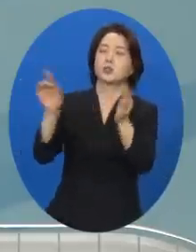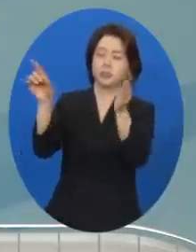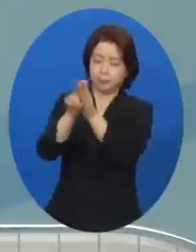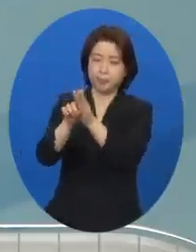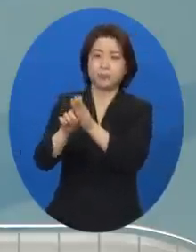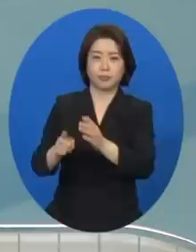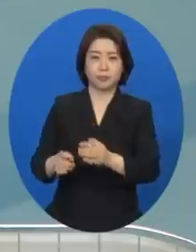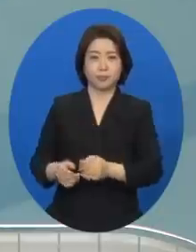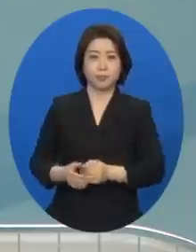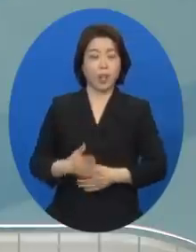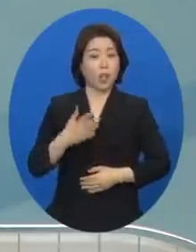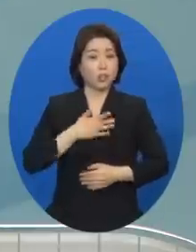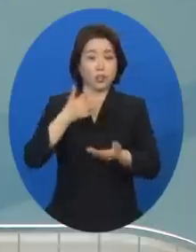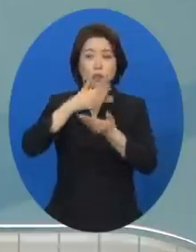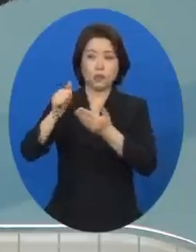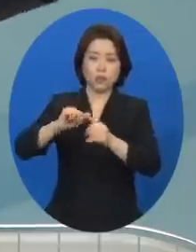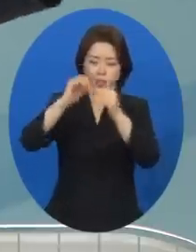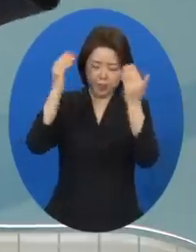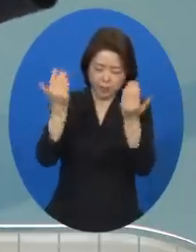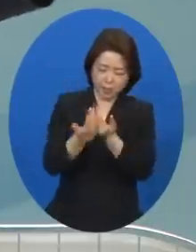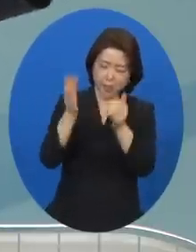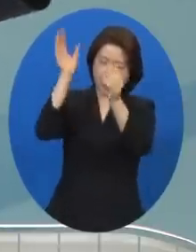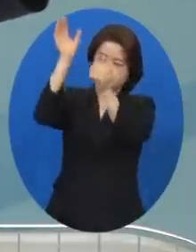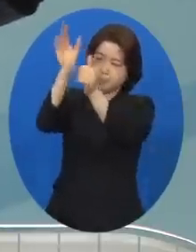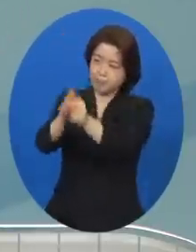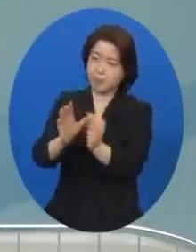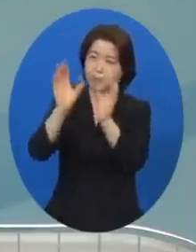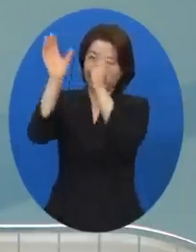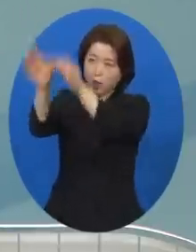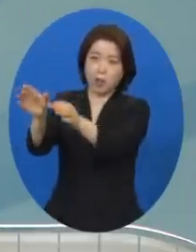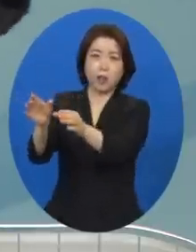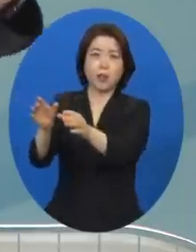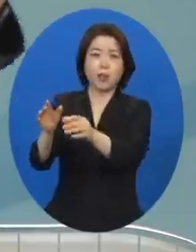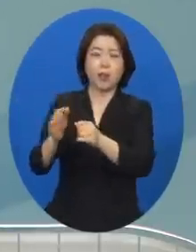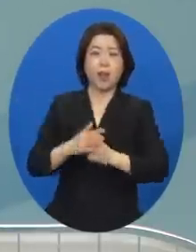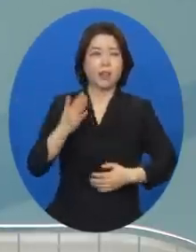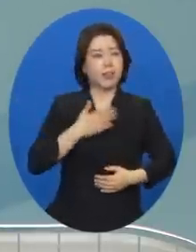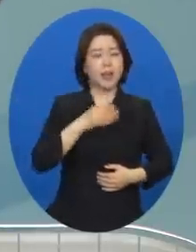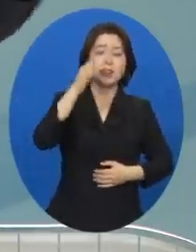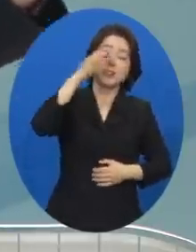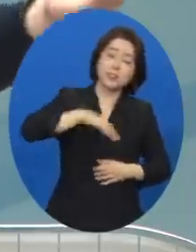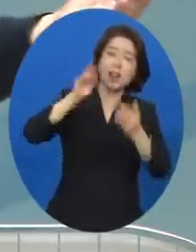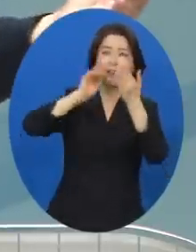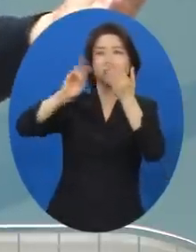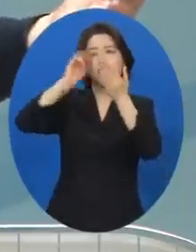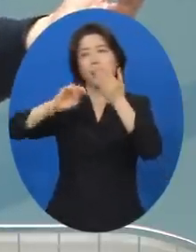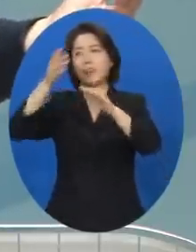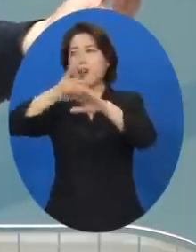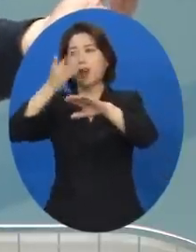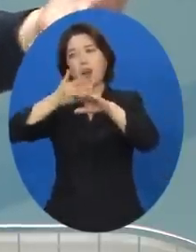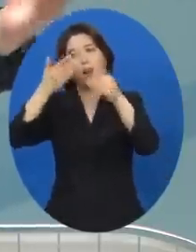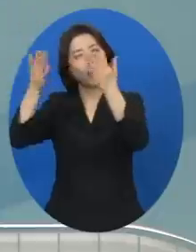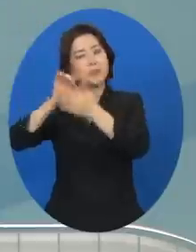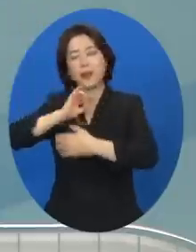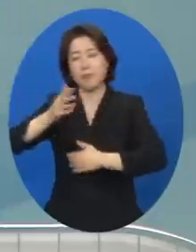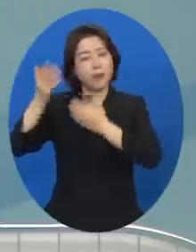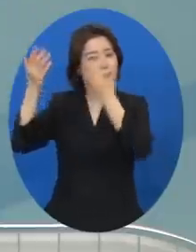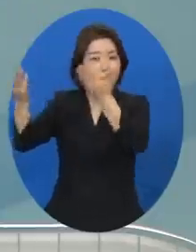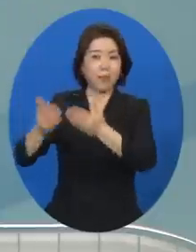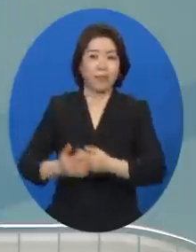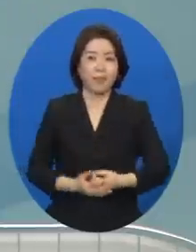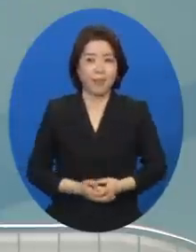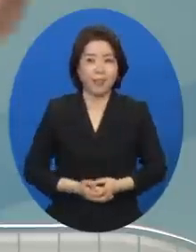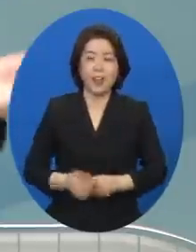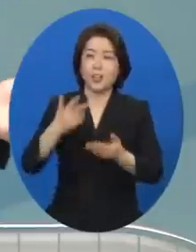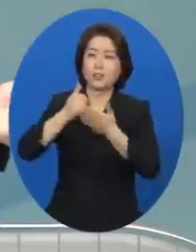저는 주님께 다 맡깁니다 저는 그냥 찬양하고 감사 만 할 겁니다 주님께서 저를